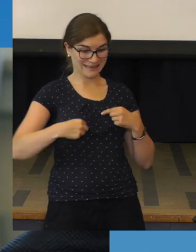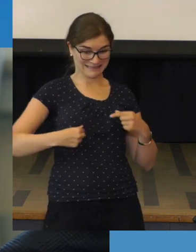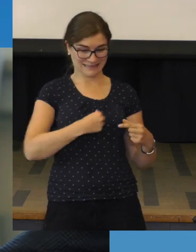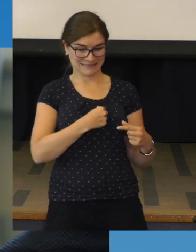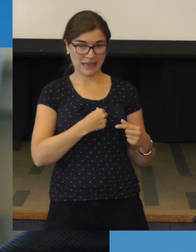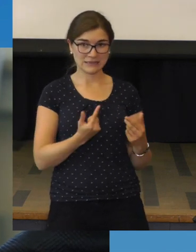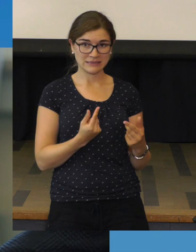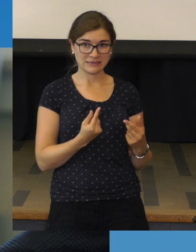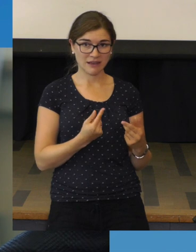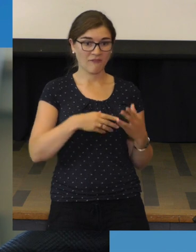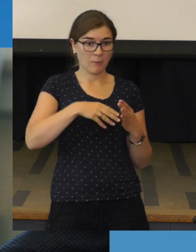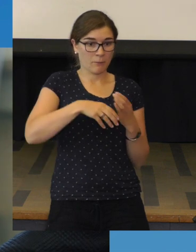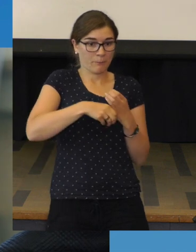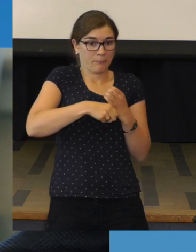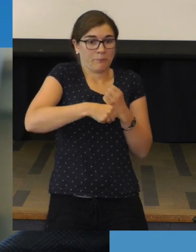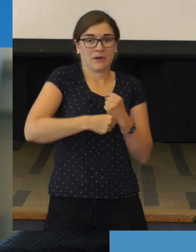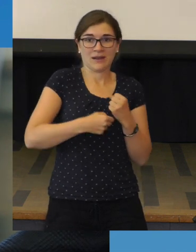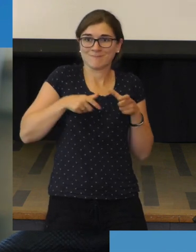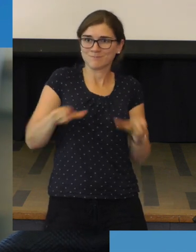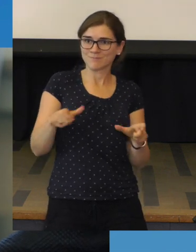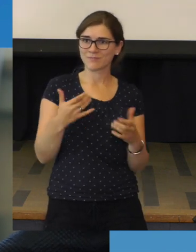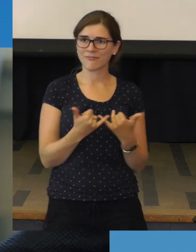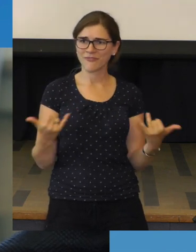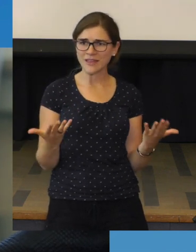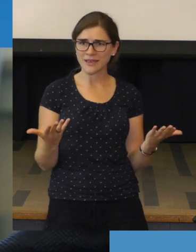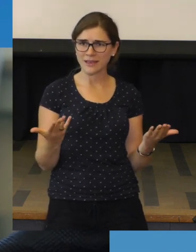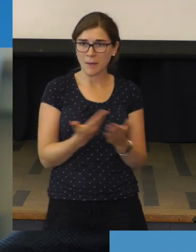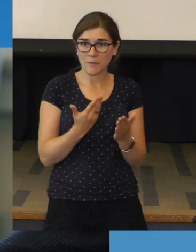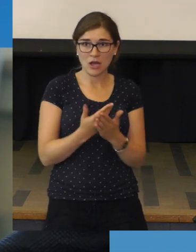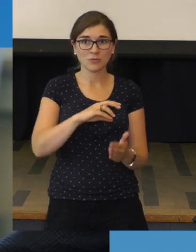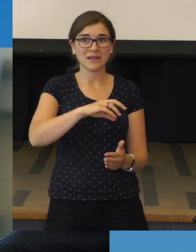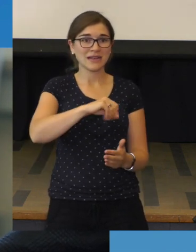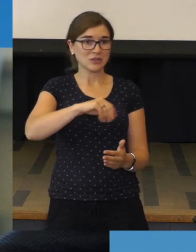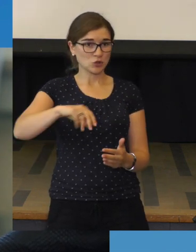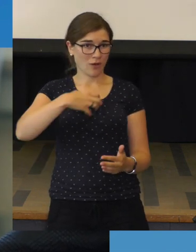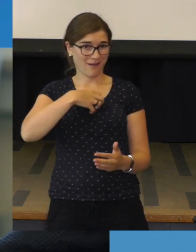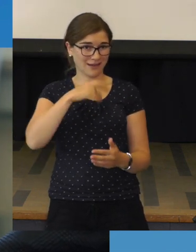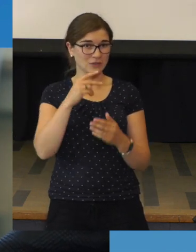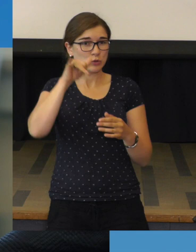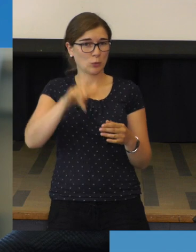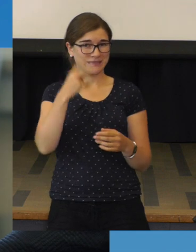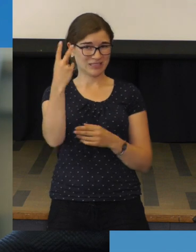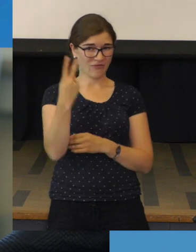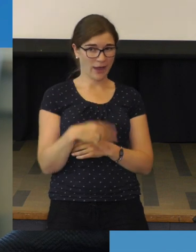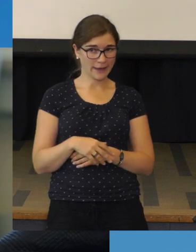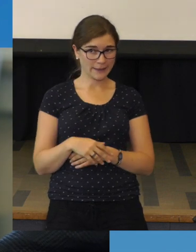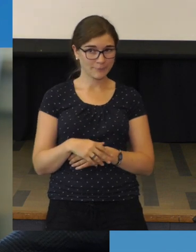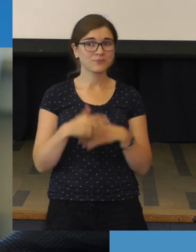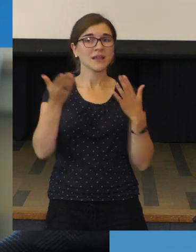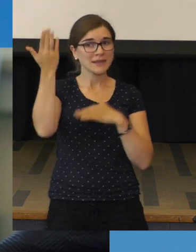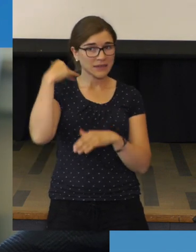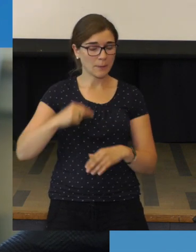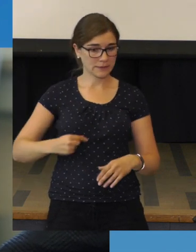nie, möglichst nicht wieder zusetzen, insbesondere wenn man unter Diabetes 2 leidet. Bei mir ist nämlich nach der